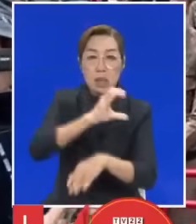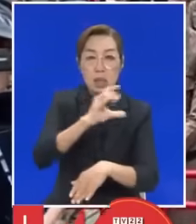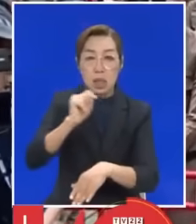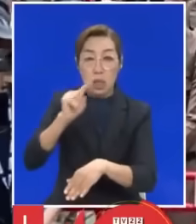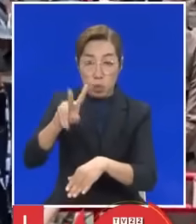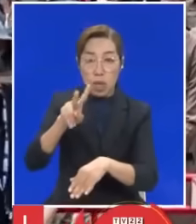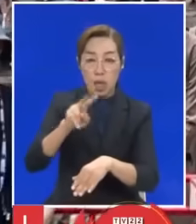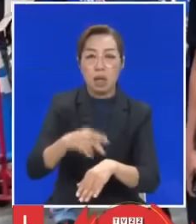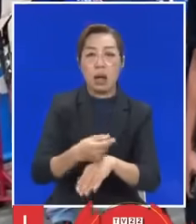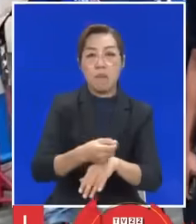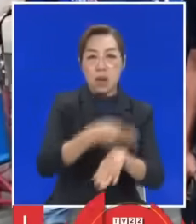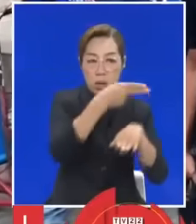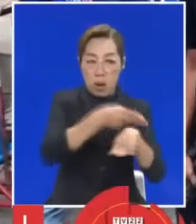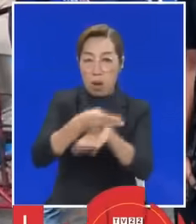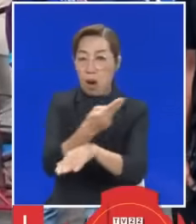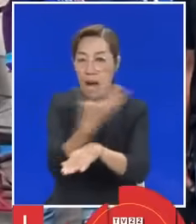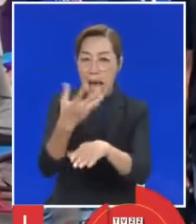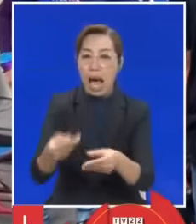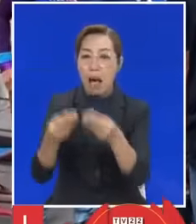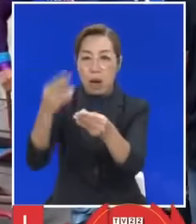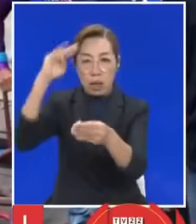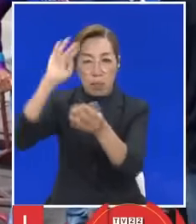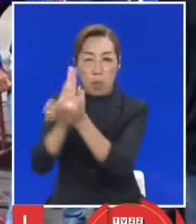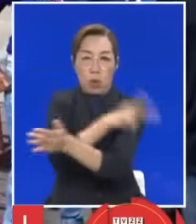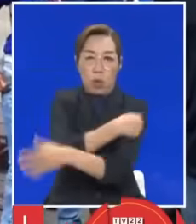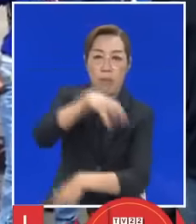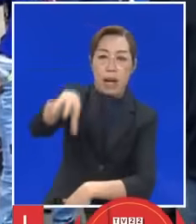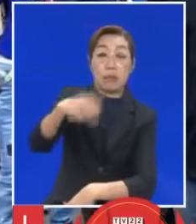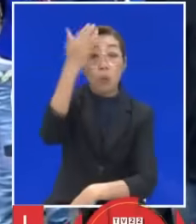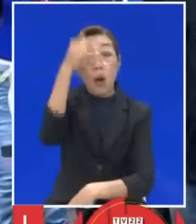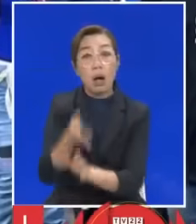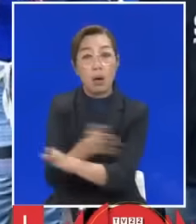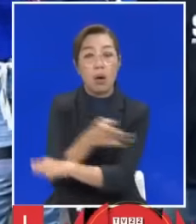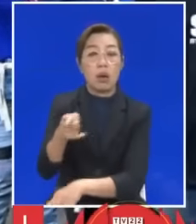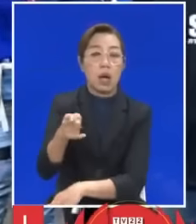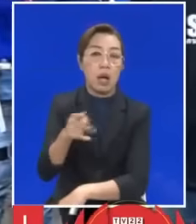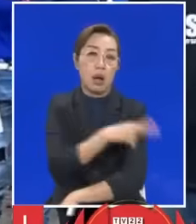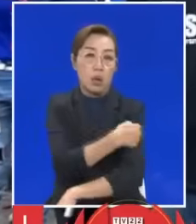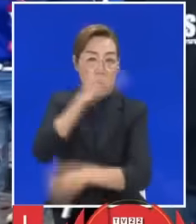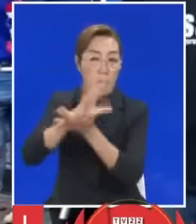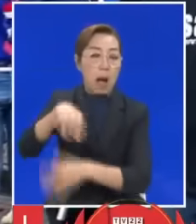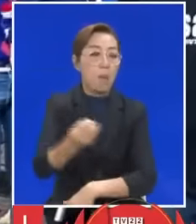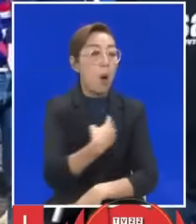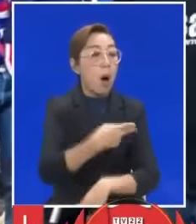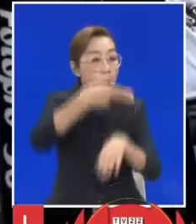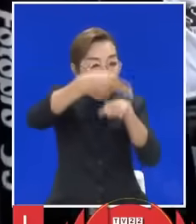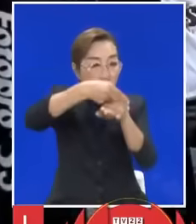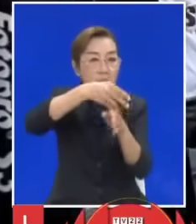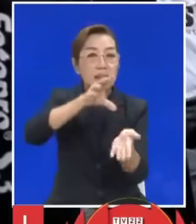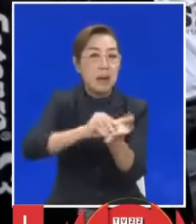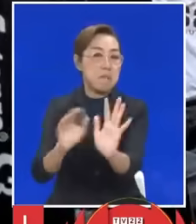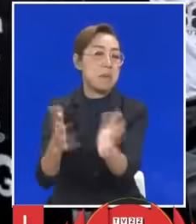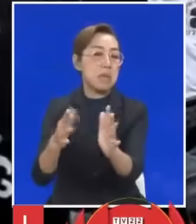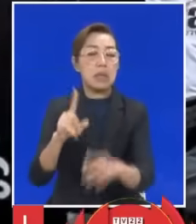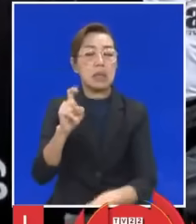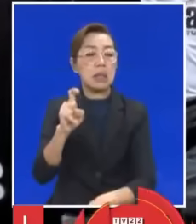ตำรวจ 5ตัวด้วยนะคะเพราะว่าก่อนหน้านี้ทางโรงพยาบาลนั้นมีการแจ้งว่ากล้องวงจรปิดเสียเครือข่ายก็เลยต้องการให้